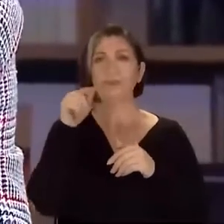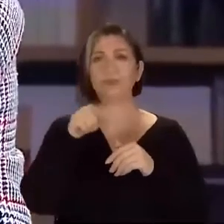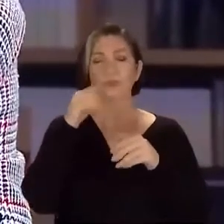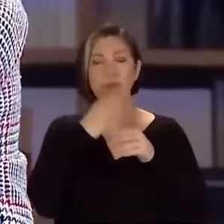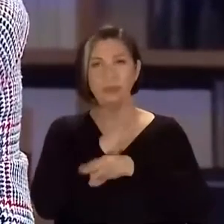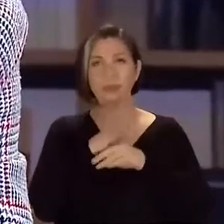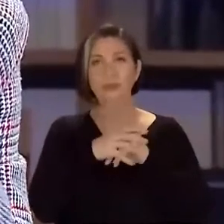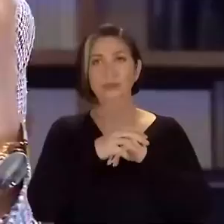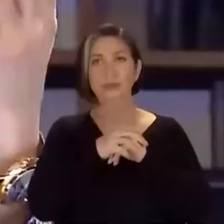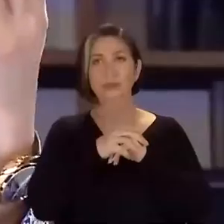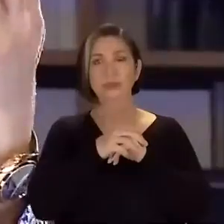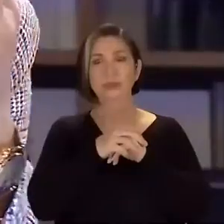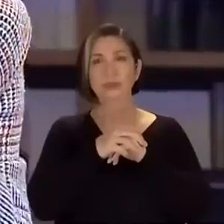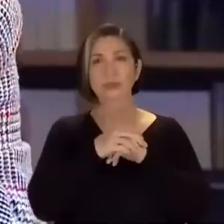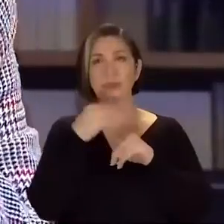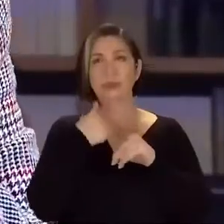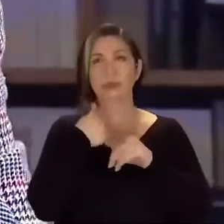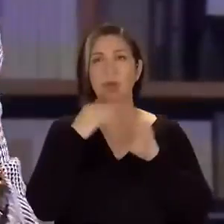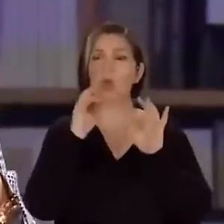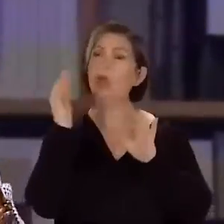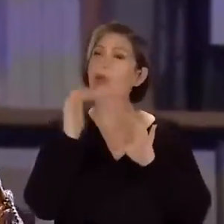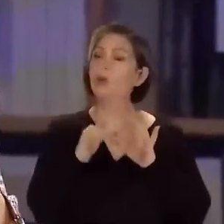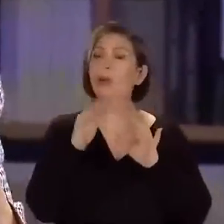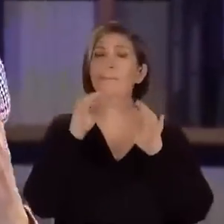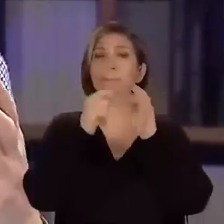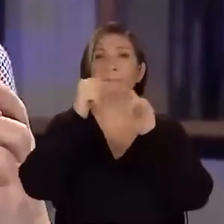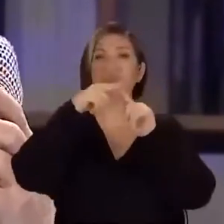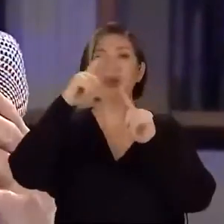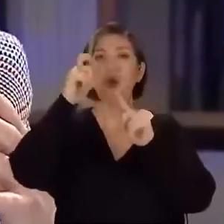aslında bana öyle geliyor ki yani Bitcoin